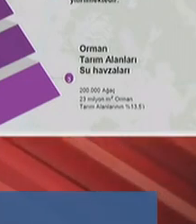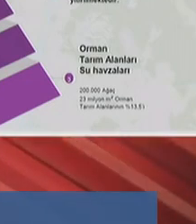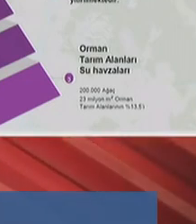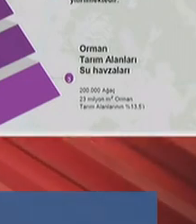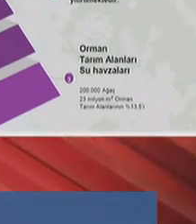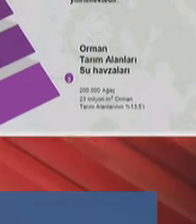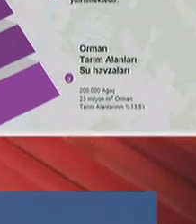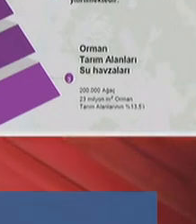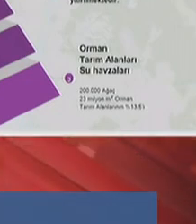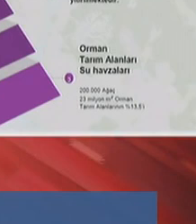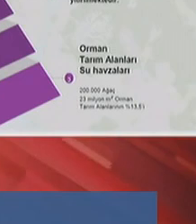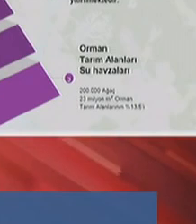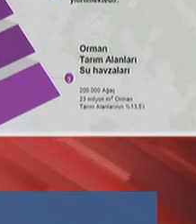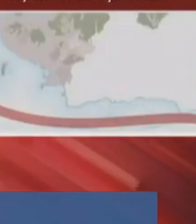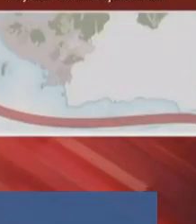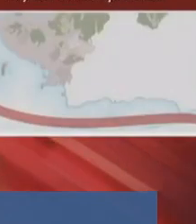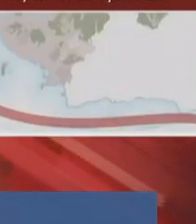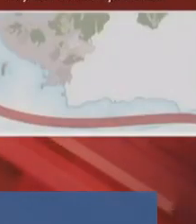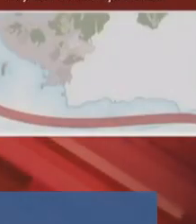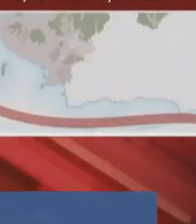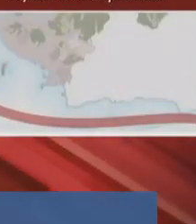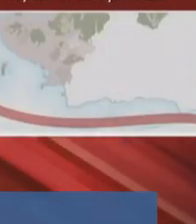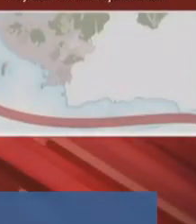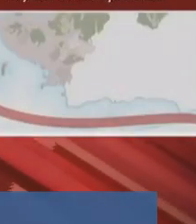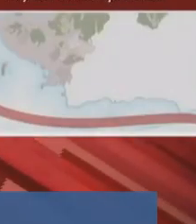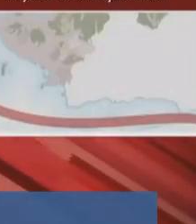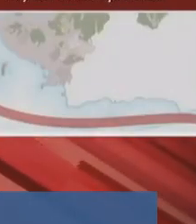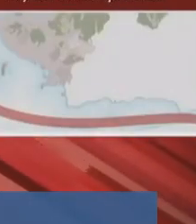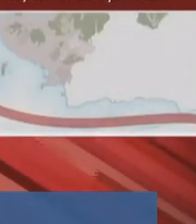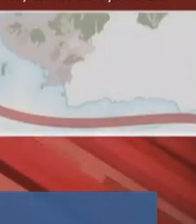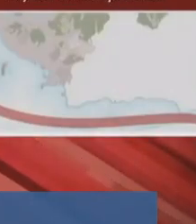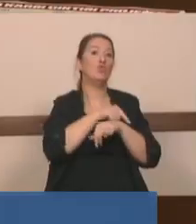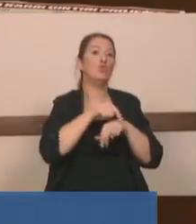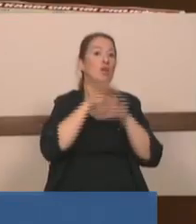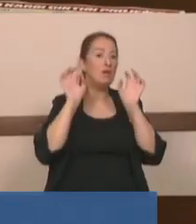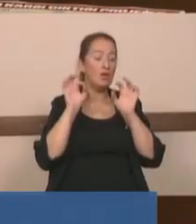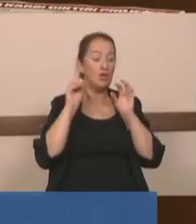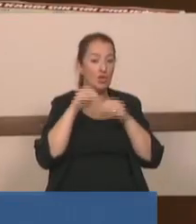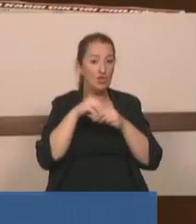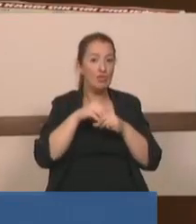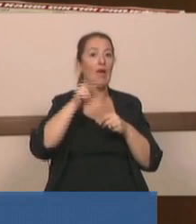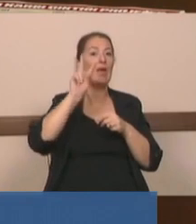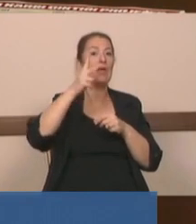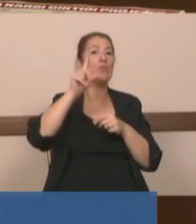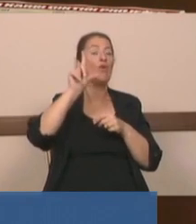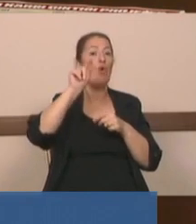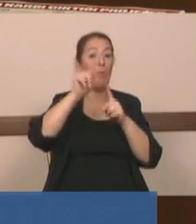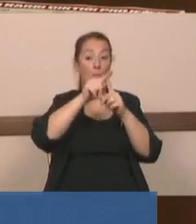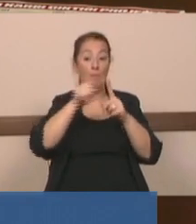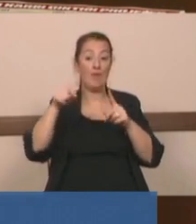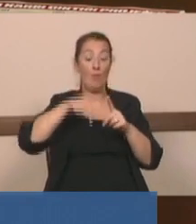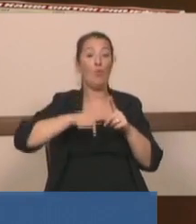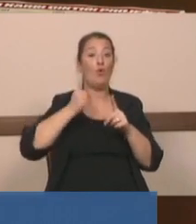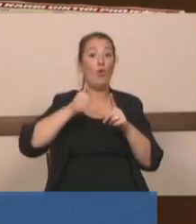kapılar ardında kapalı kapılar ardında yorumlanacak bir mesele değil. Iki bin on birden bugüne kadar